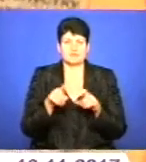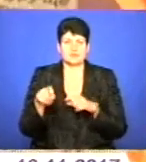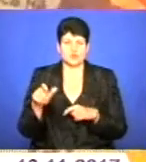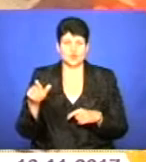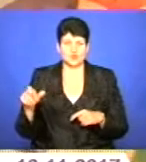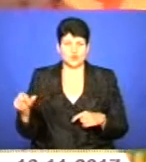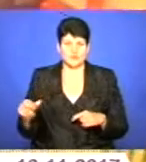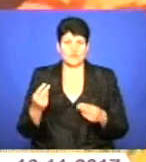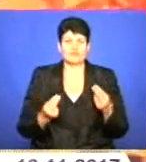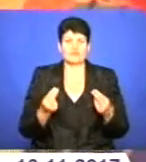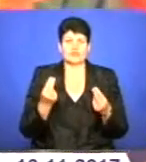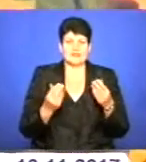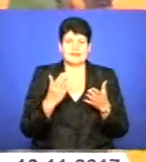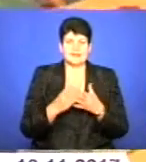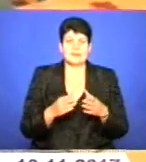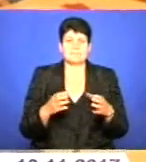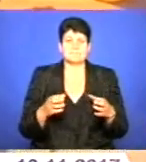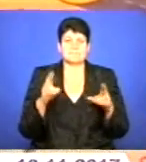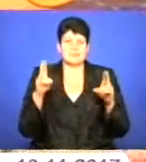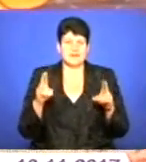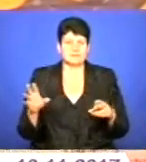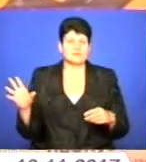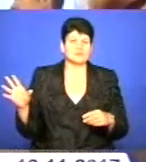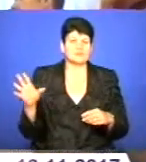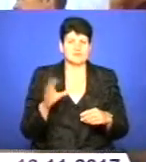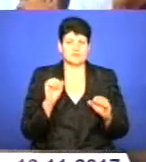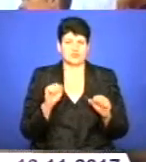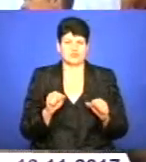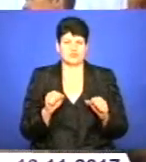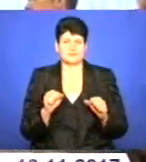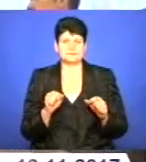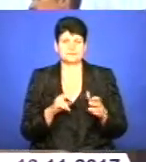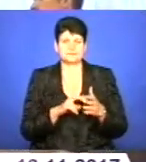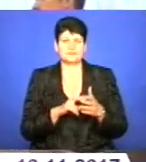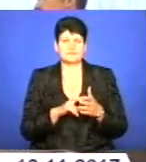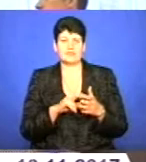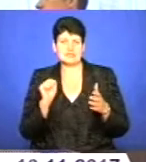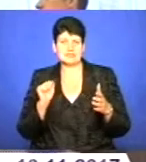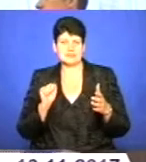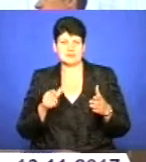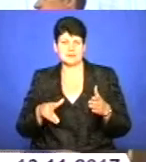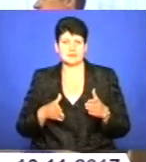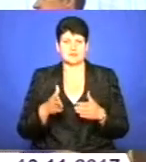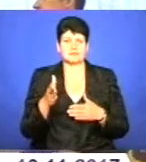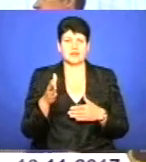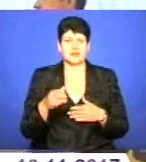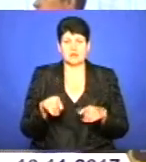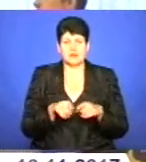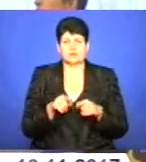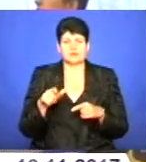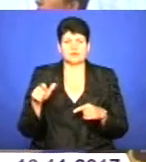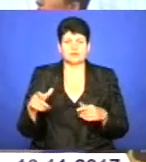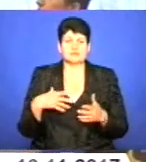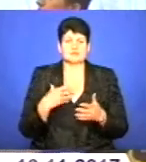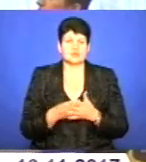особами. У грі є таке правило, що в будь-який момент ви можете зійти з дистанції Так само, як і, на жаль, у будь-який момент переселенці на своєму